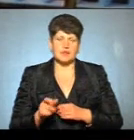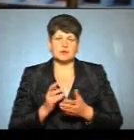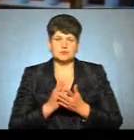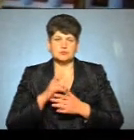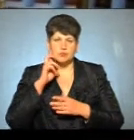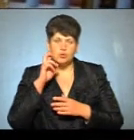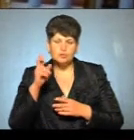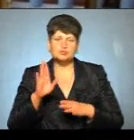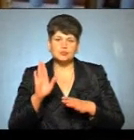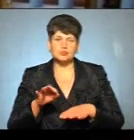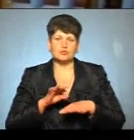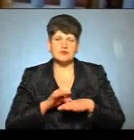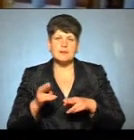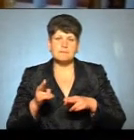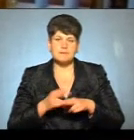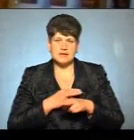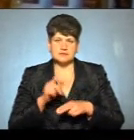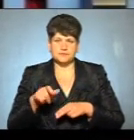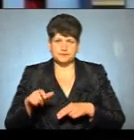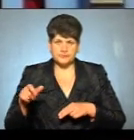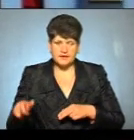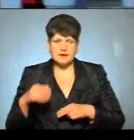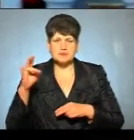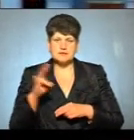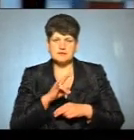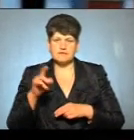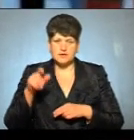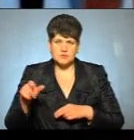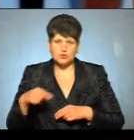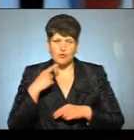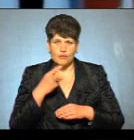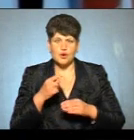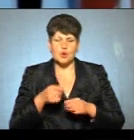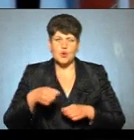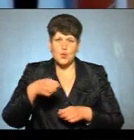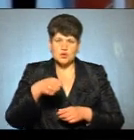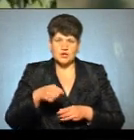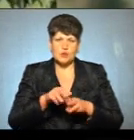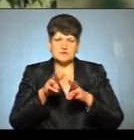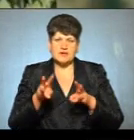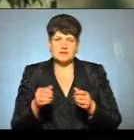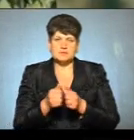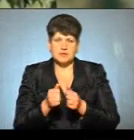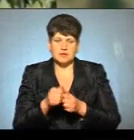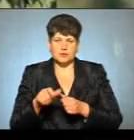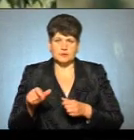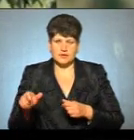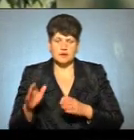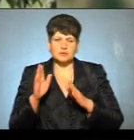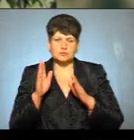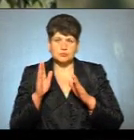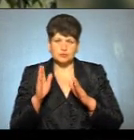богослужіння на Великдень будуть без парафіян. Отець каже, кошики освячуватимуть біля помешкань людей. Буде полуношниця